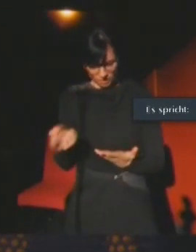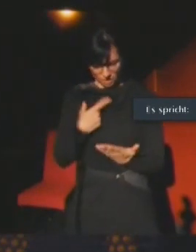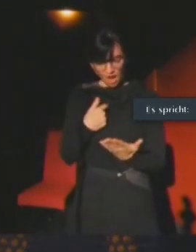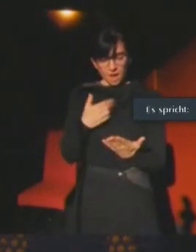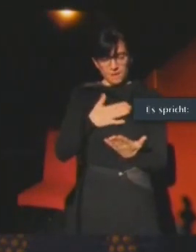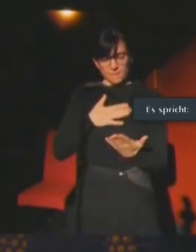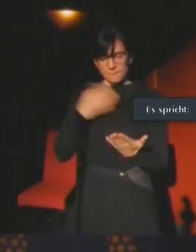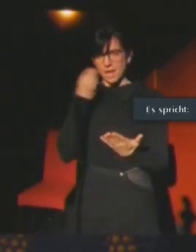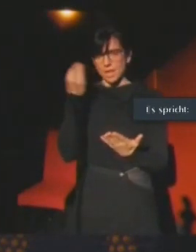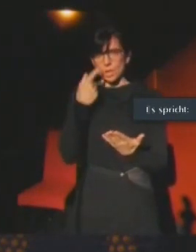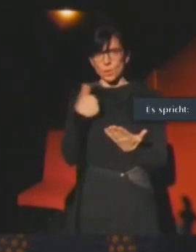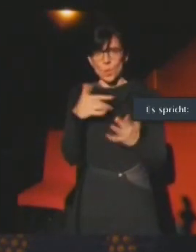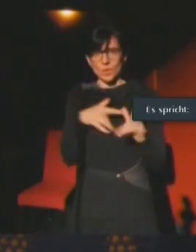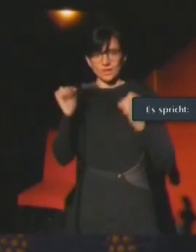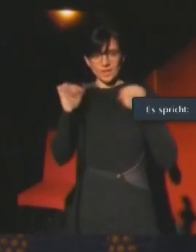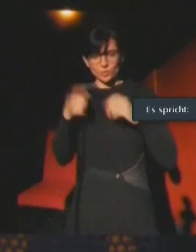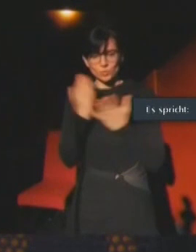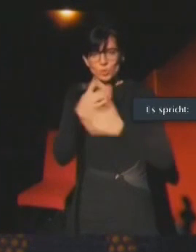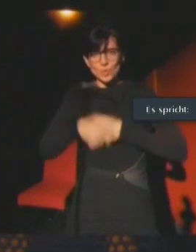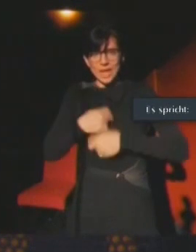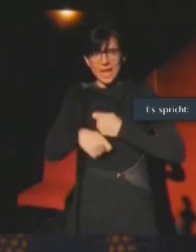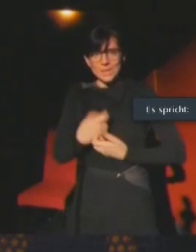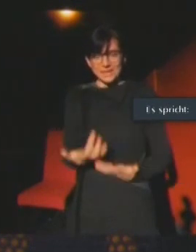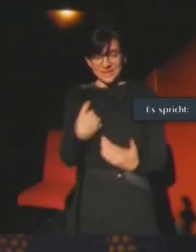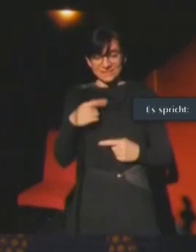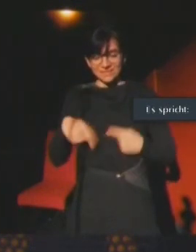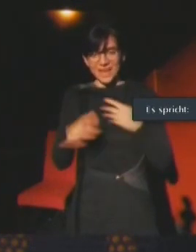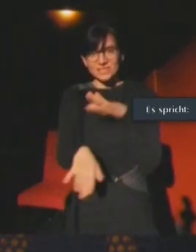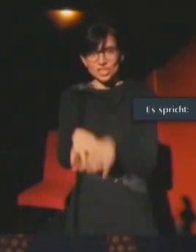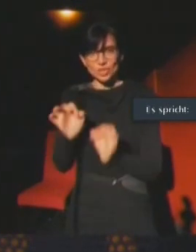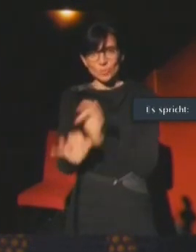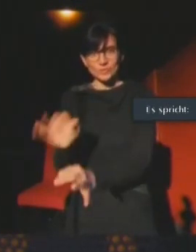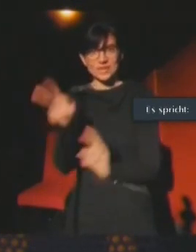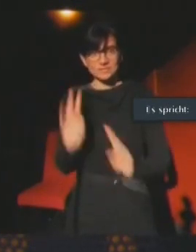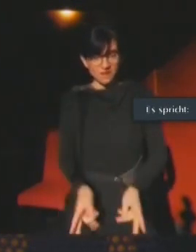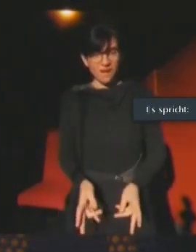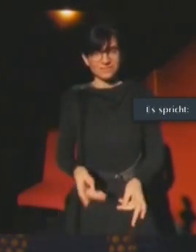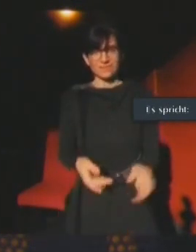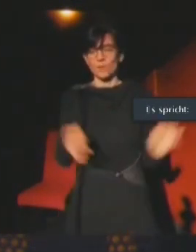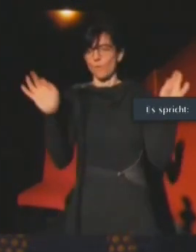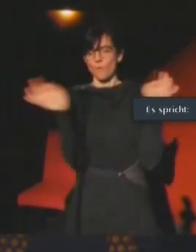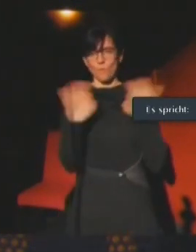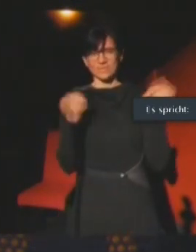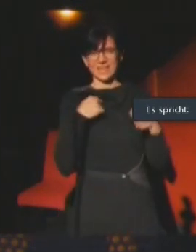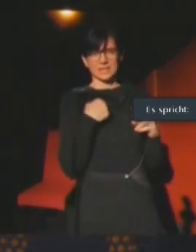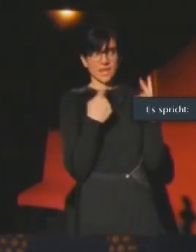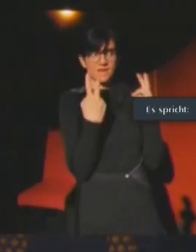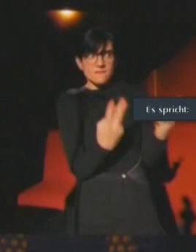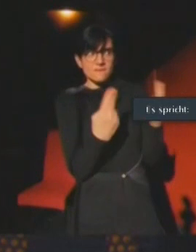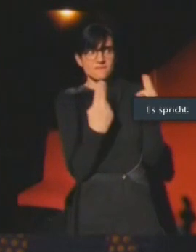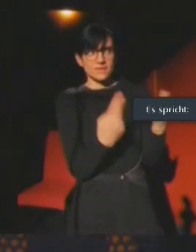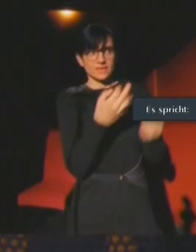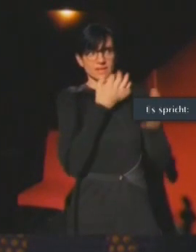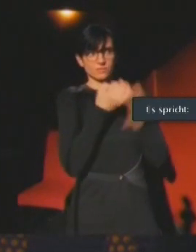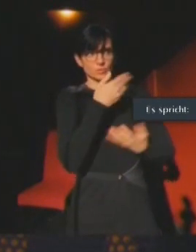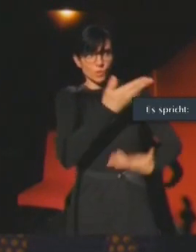ist bearbeitet, du kannst den nächsten Schritt des Prozesses gehen oder du bekommst wertvolle Informationen